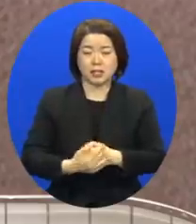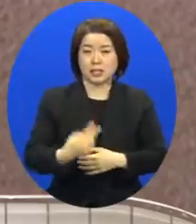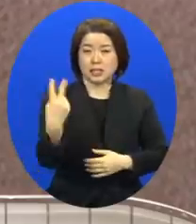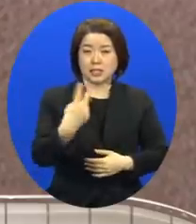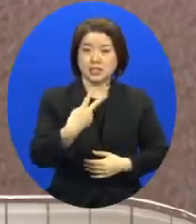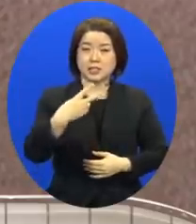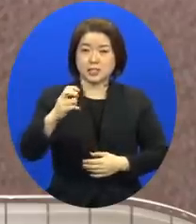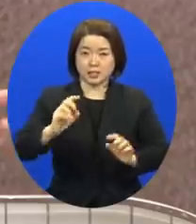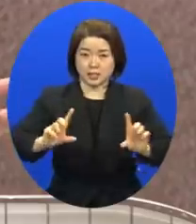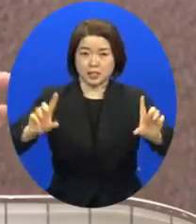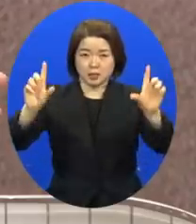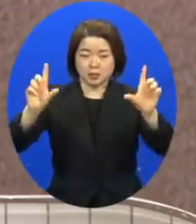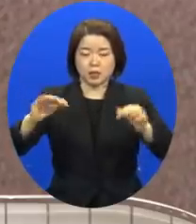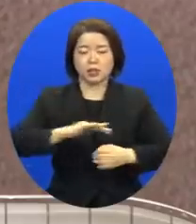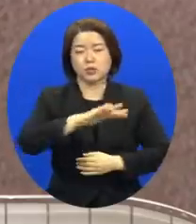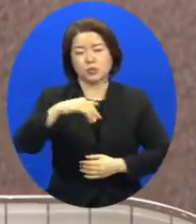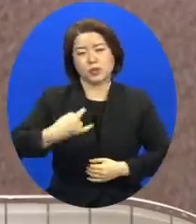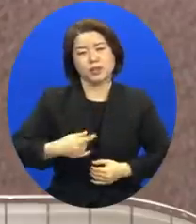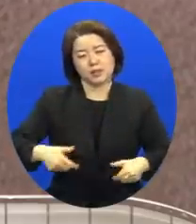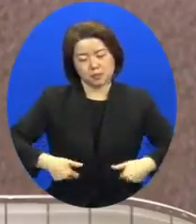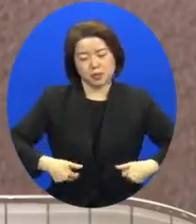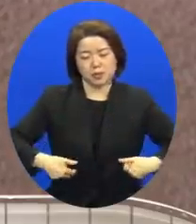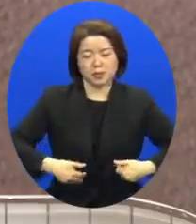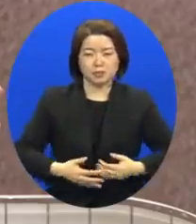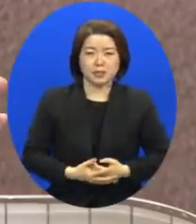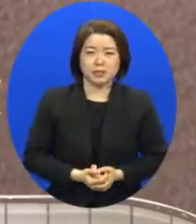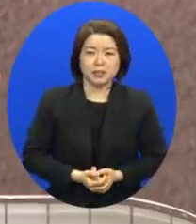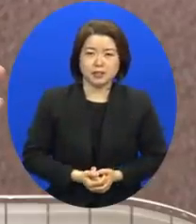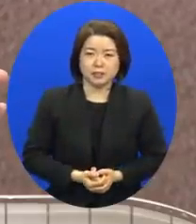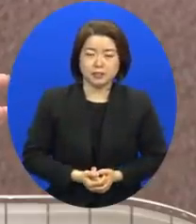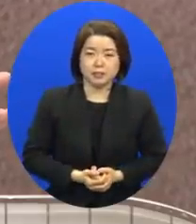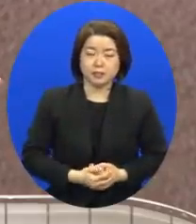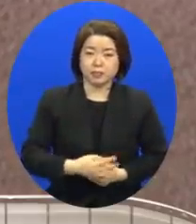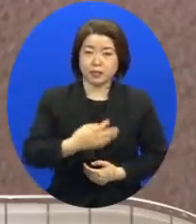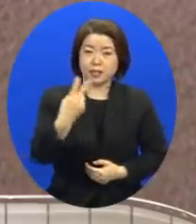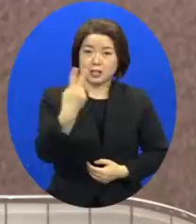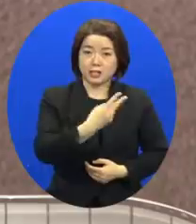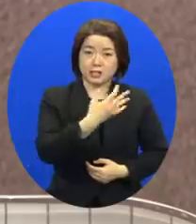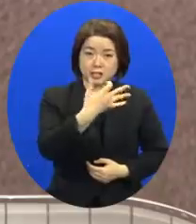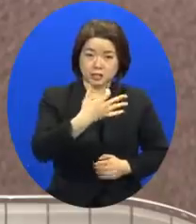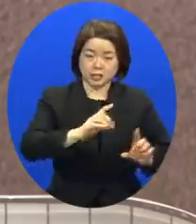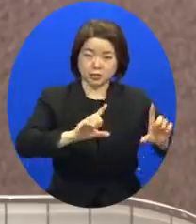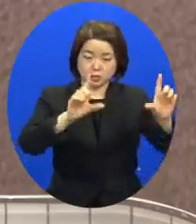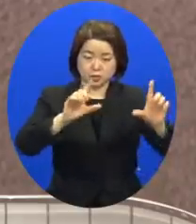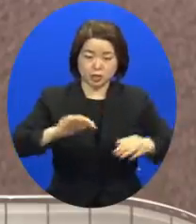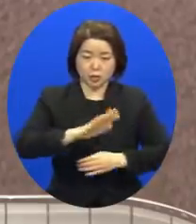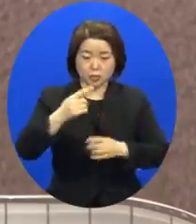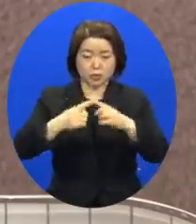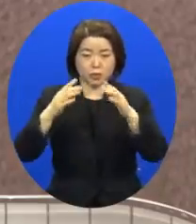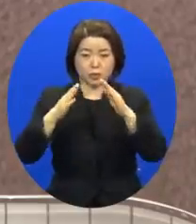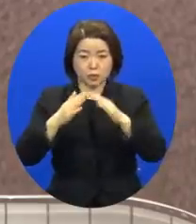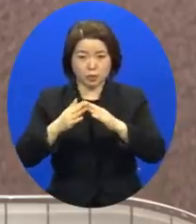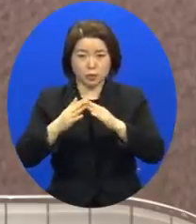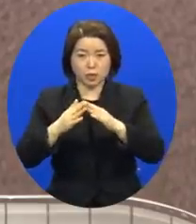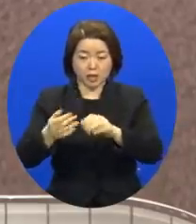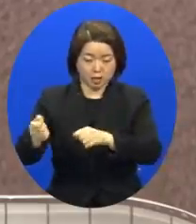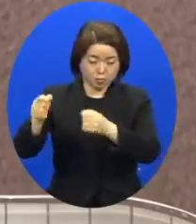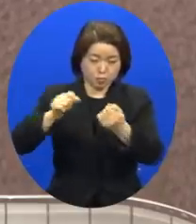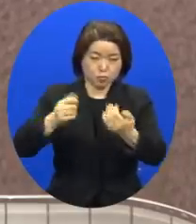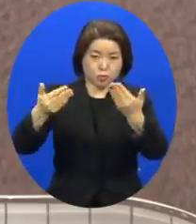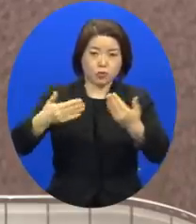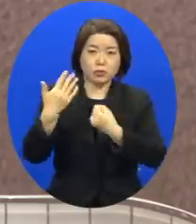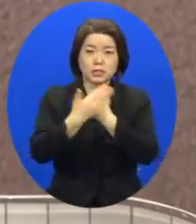년 정말 우리에게 필요한 것이 2019년 하나님께서 우리 교회 부어주시는 애 중에 하나가